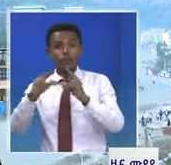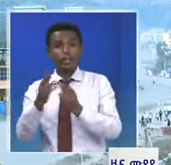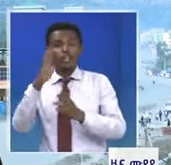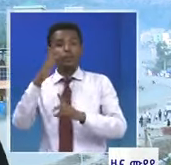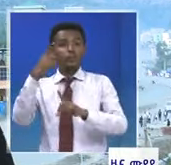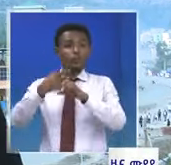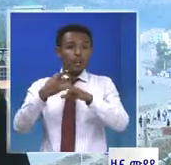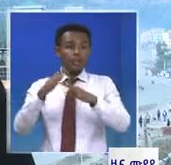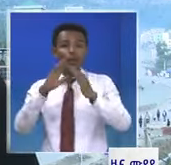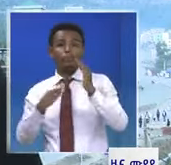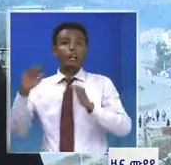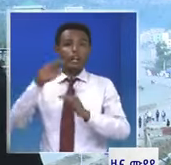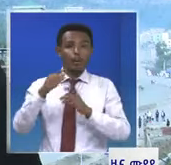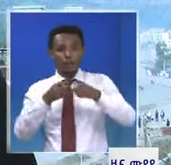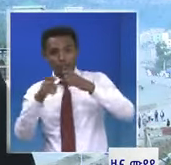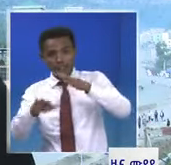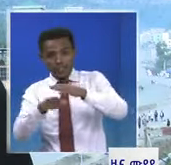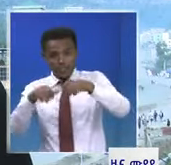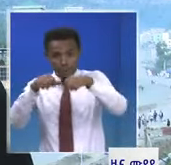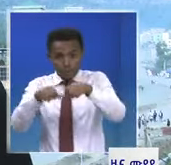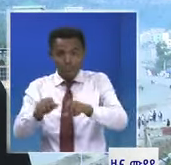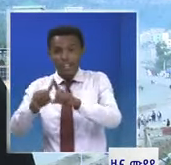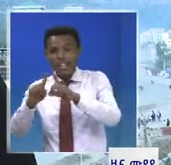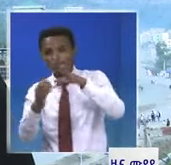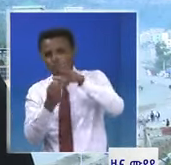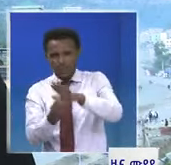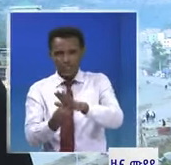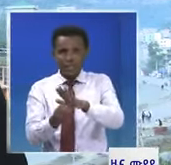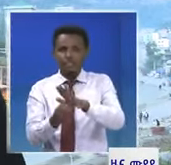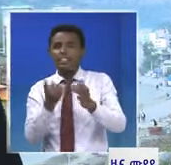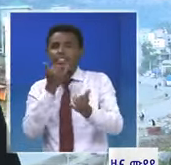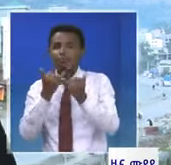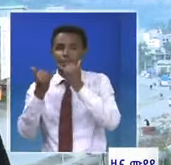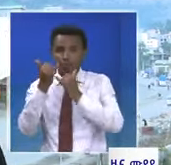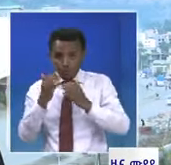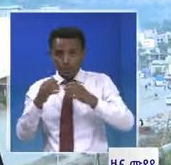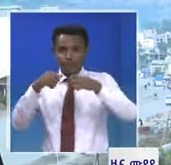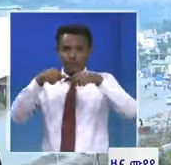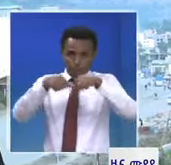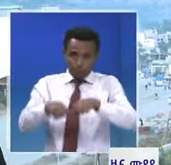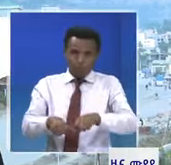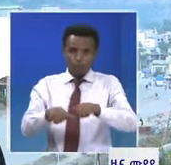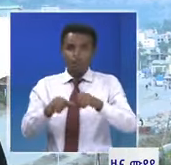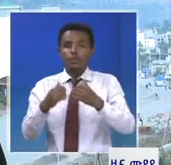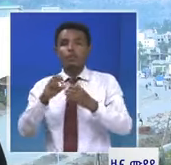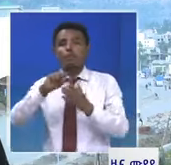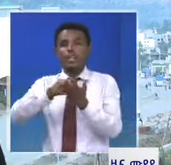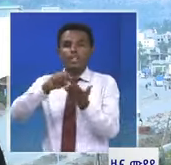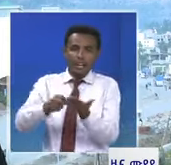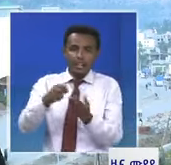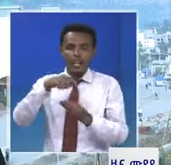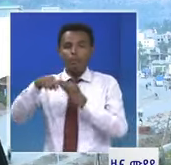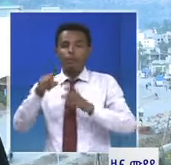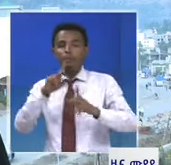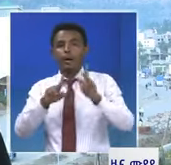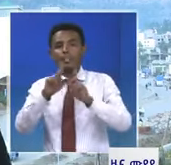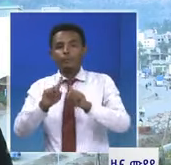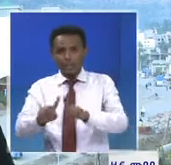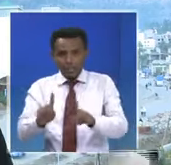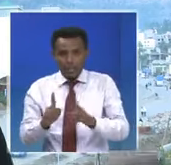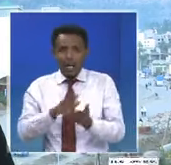ወራት በላይ ነው እንግዲህ በቁጥጥር ስር ቆይቶ የተለያዩ ጭቆናዎችና በደሎች ሲደርሱበት የቆዩት እንግዲህ የወልዳና አካባቢው ማበረሰብ በተለይም